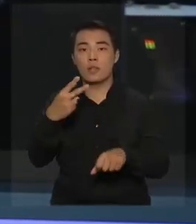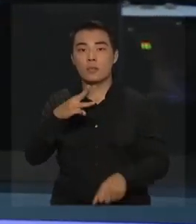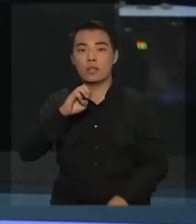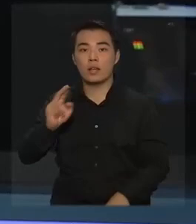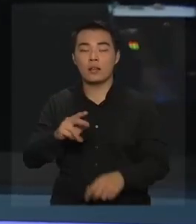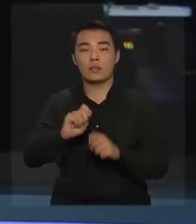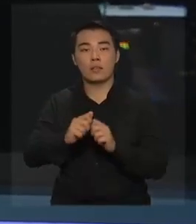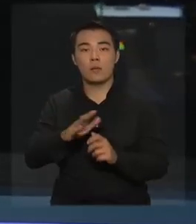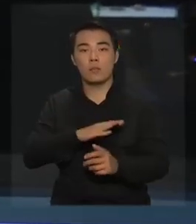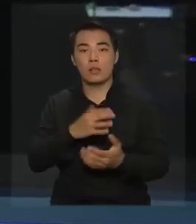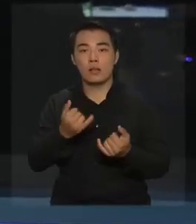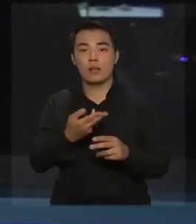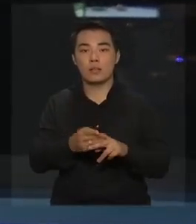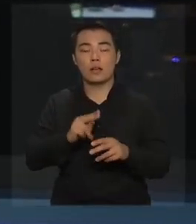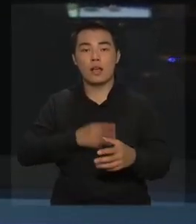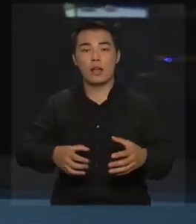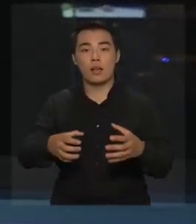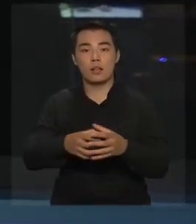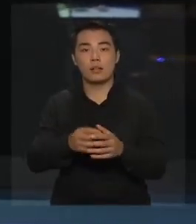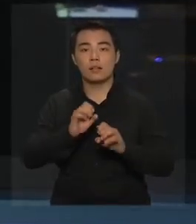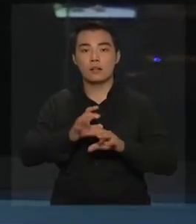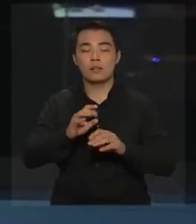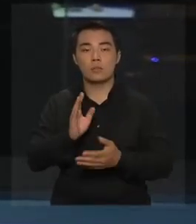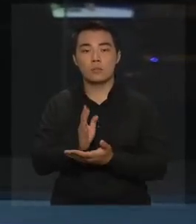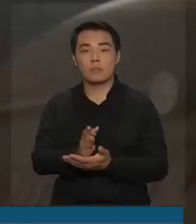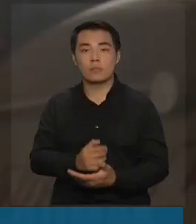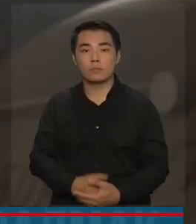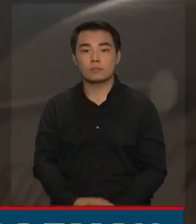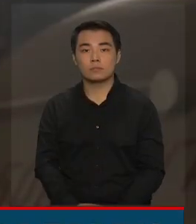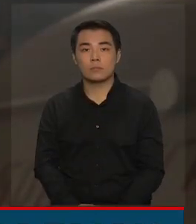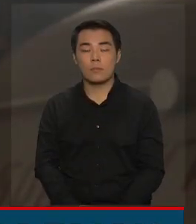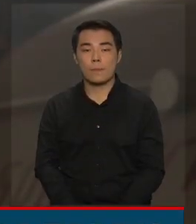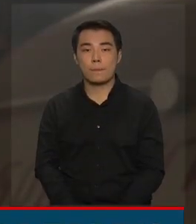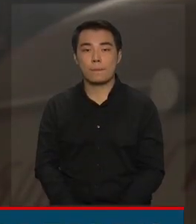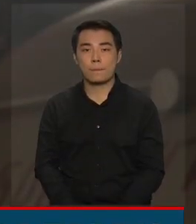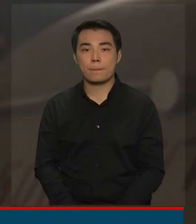бөлінген. Өңірдің қысқа әзірлігі туралы тілші тарқатады.